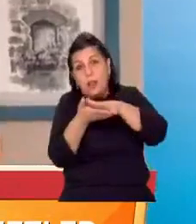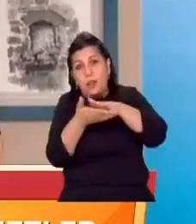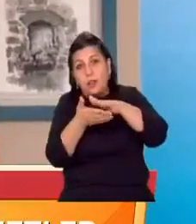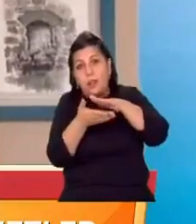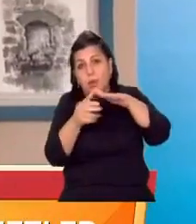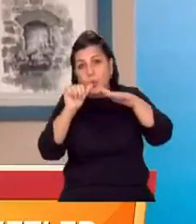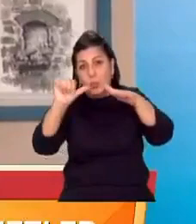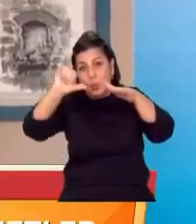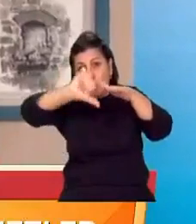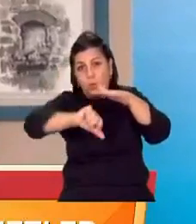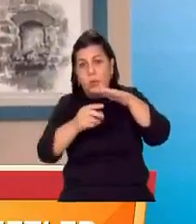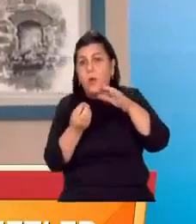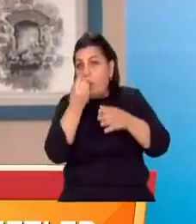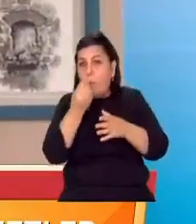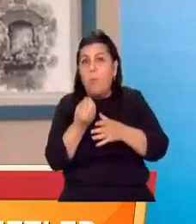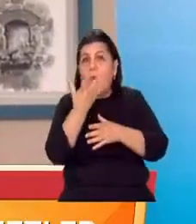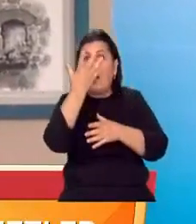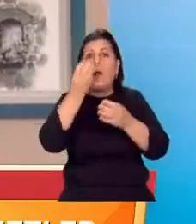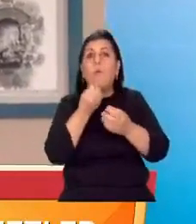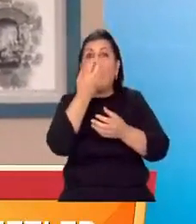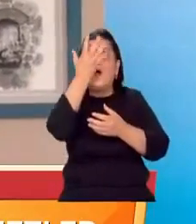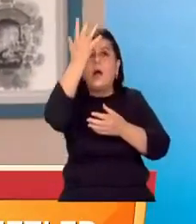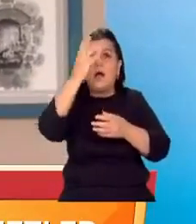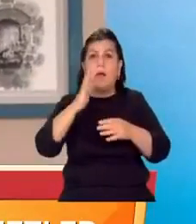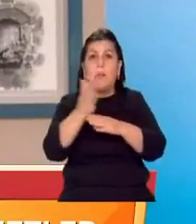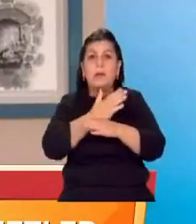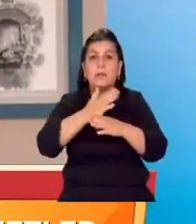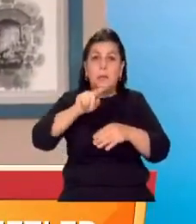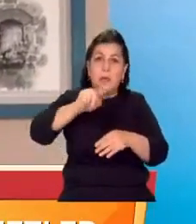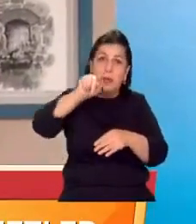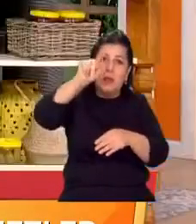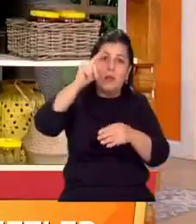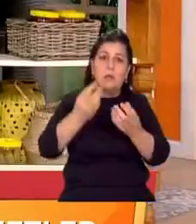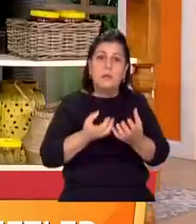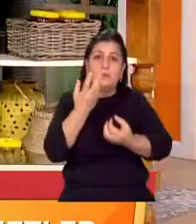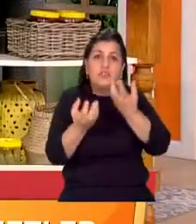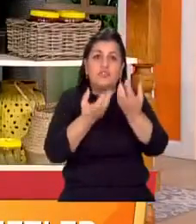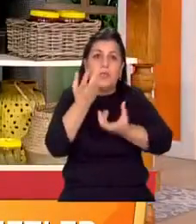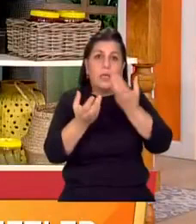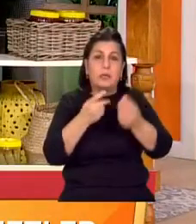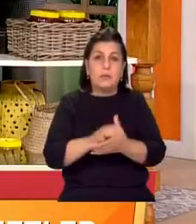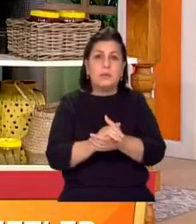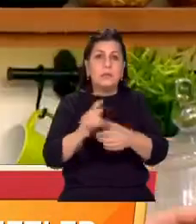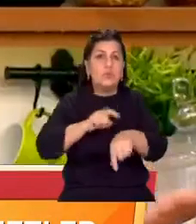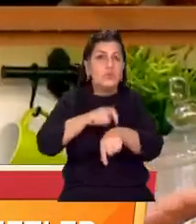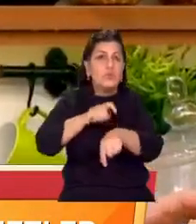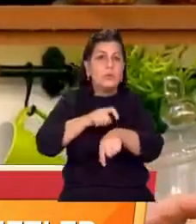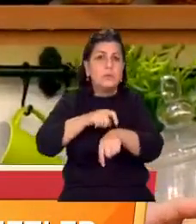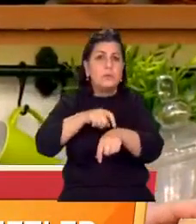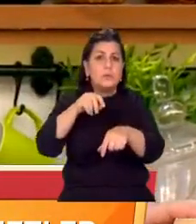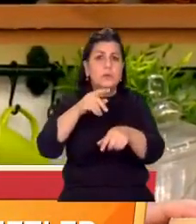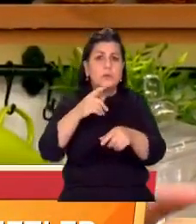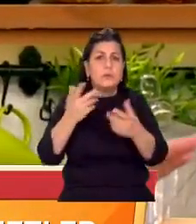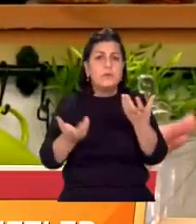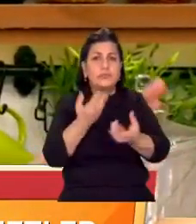beraber Suriyeli direkt buharla beraber bütün ürünlerimiz pişecek hayran hariç Peki şeyi merak ediyorum ben ne kadar süre içerisinde